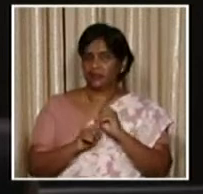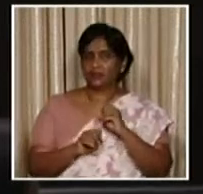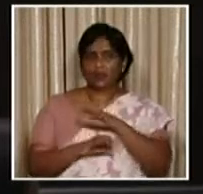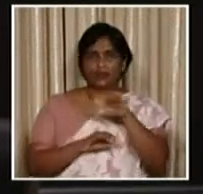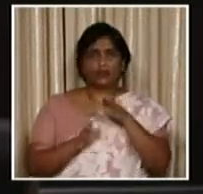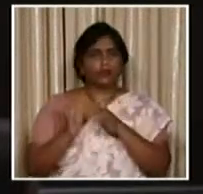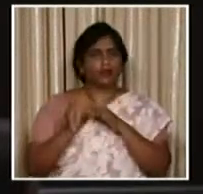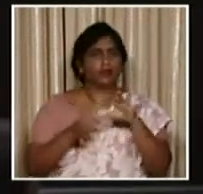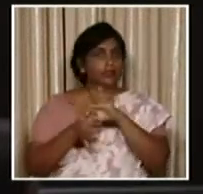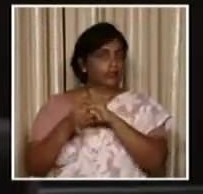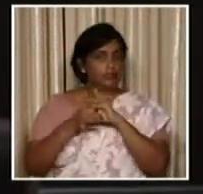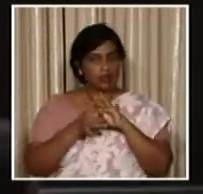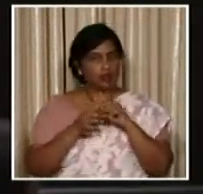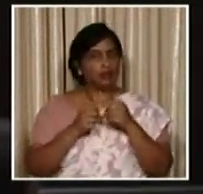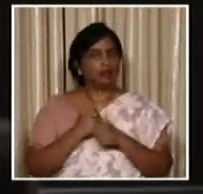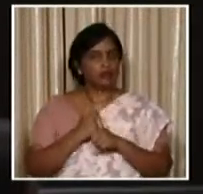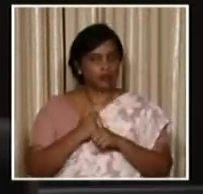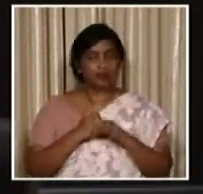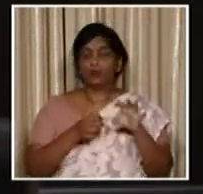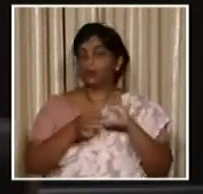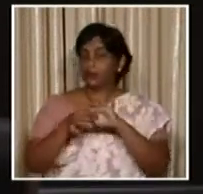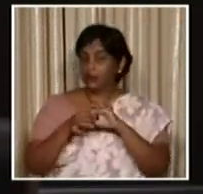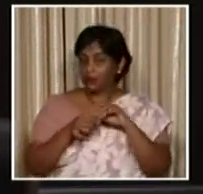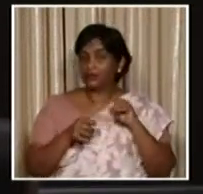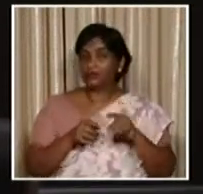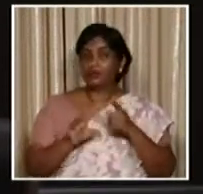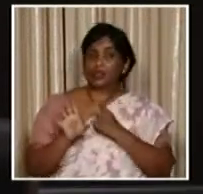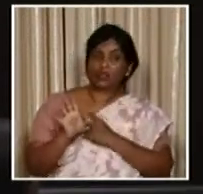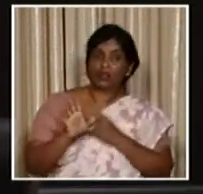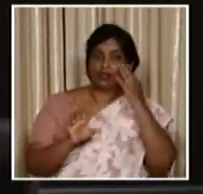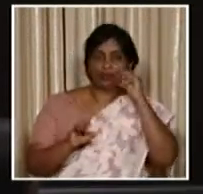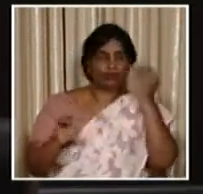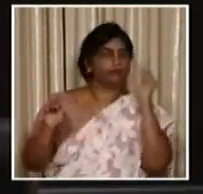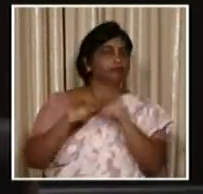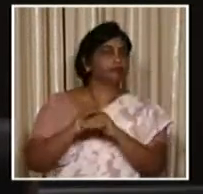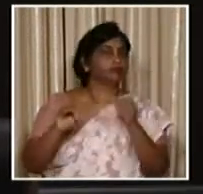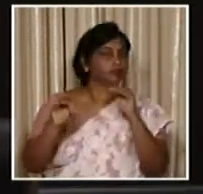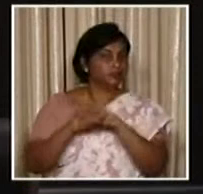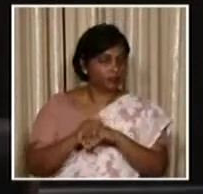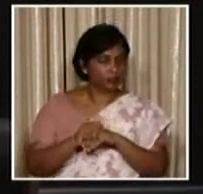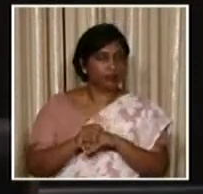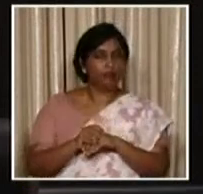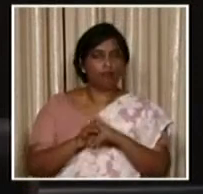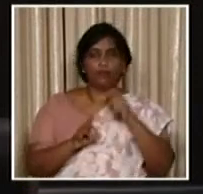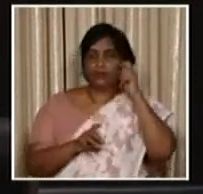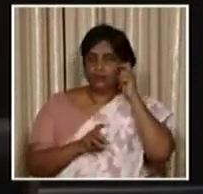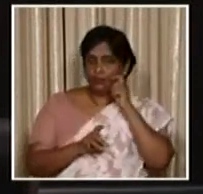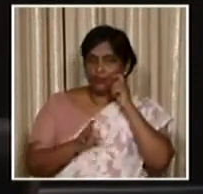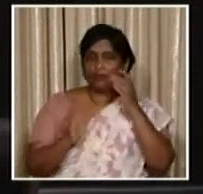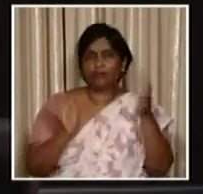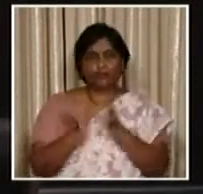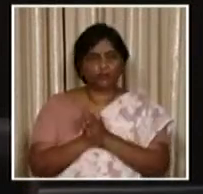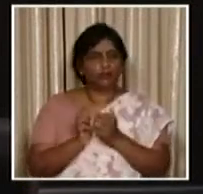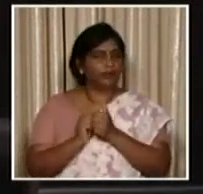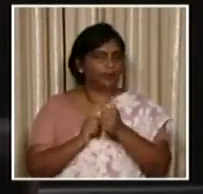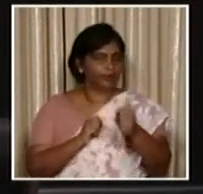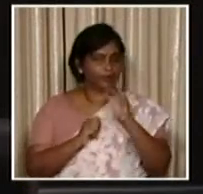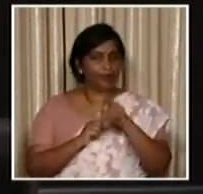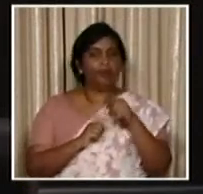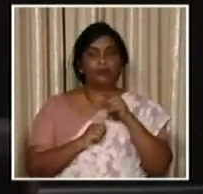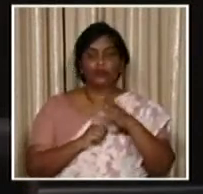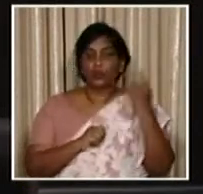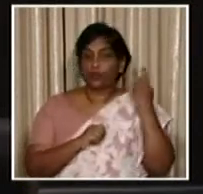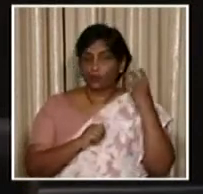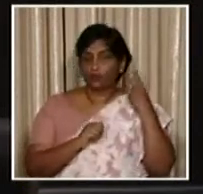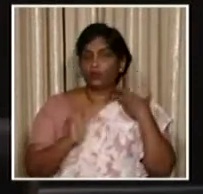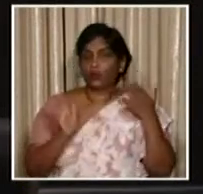සමාජ ජාලය හදනවා මේ ජාලයට තරුණ තරුණිය එකතු කරගන්නවා මේ අන්තවාදී කොටස් කරපු කාරණා මේ